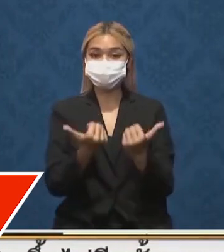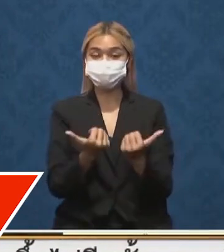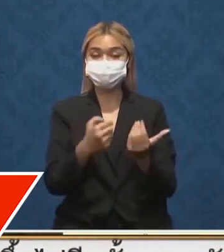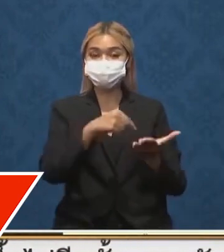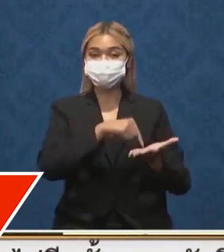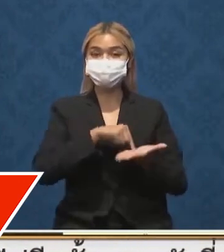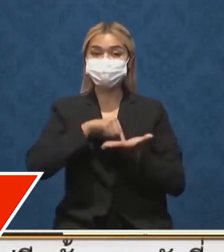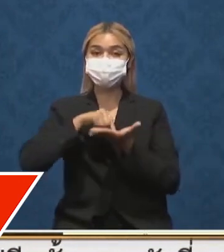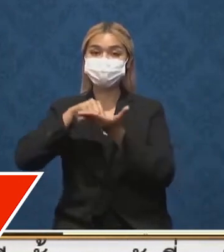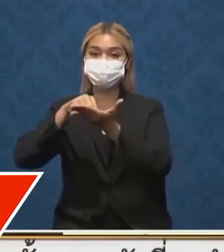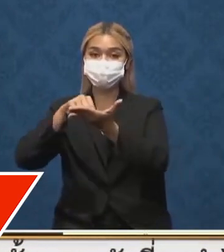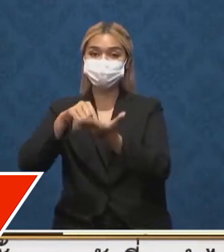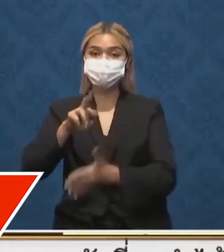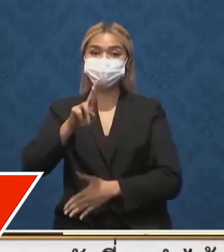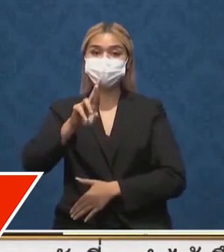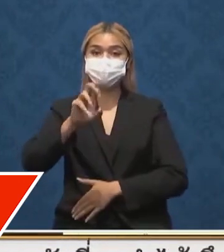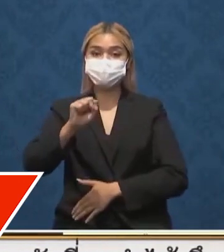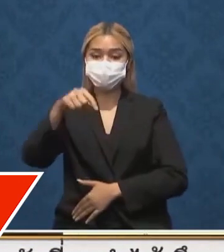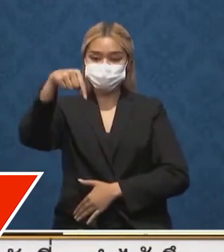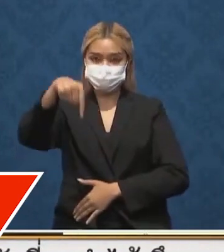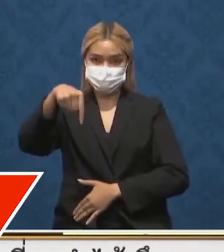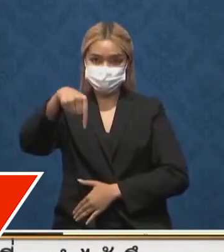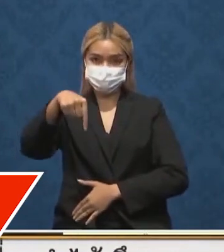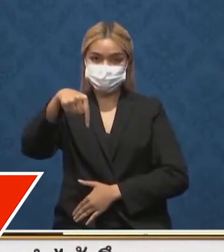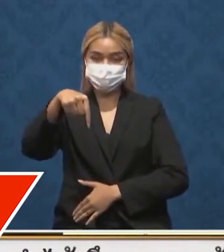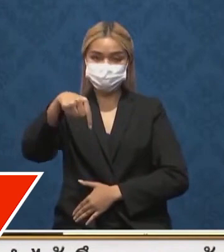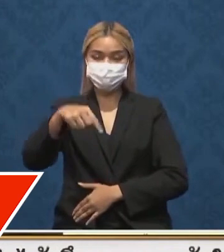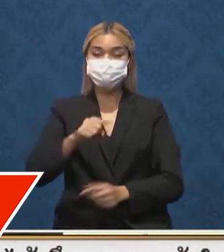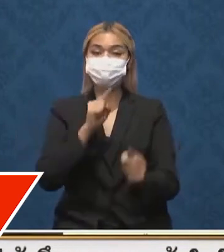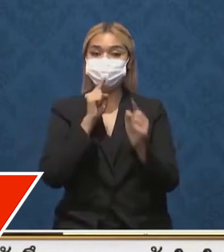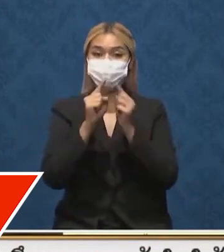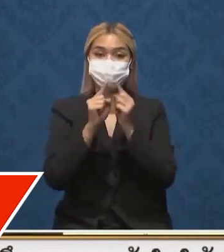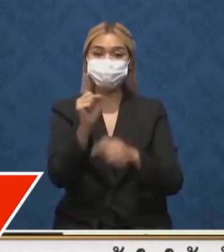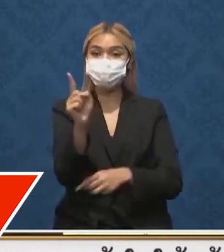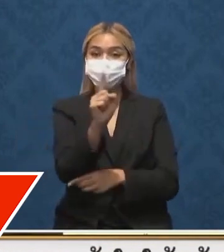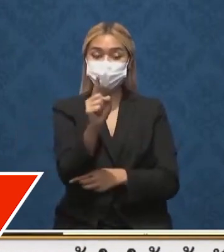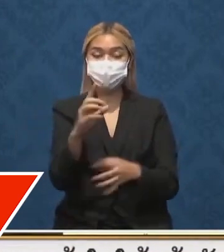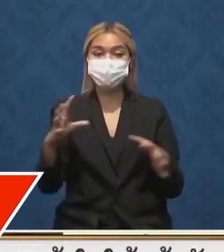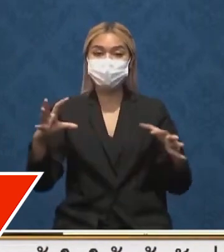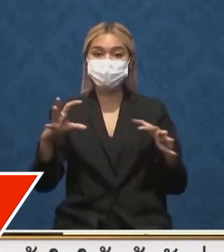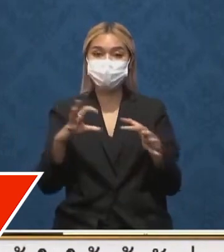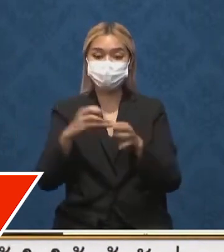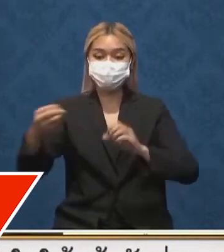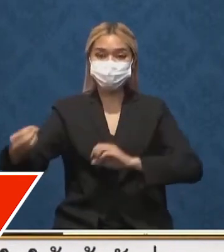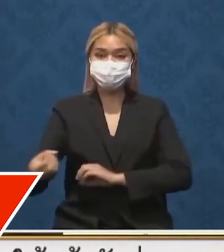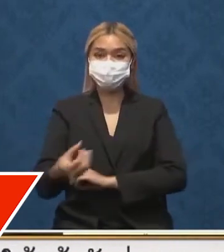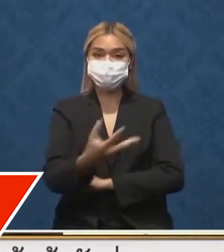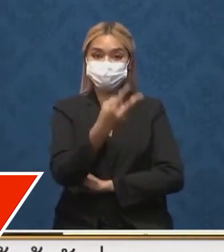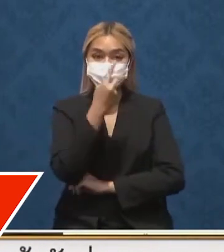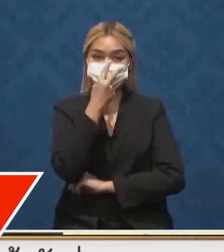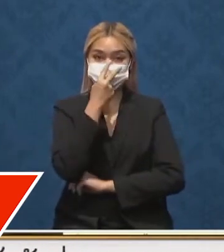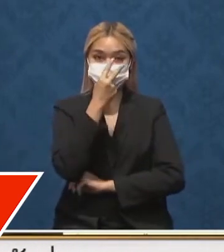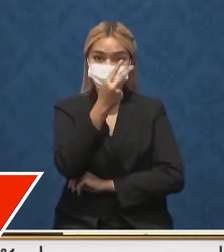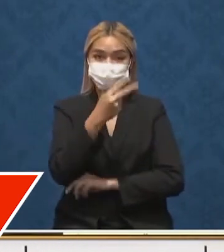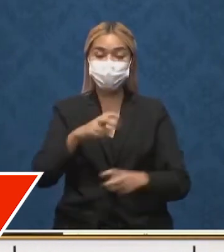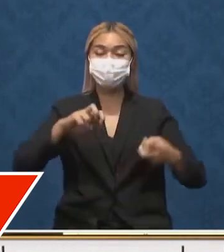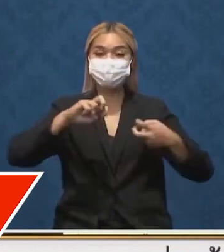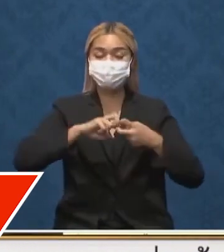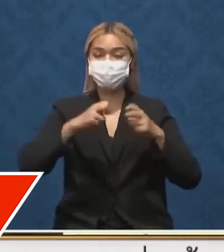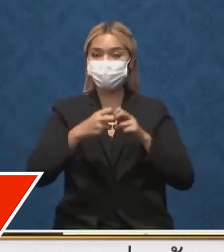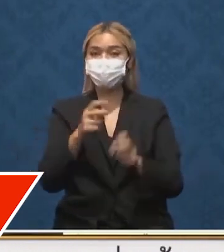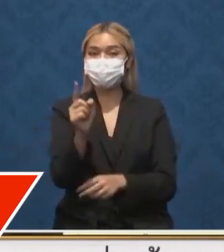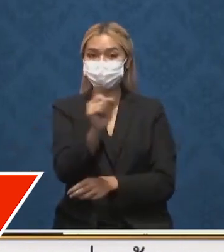สภาต่อที่ประชุมแห่งนี้ให้ได้เห็นได้รับรู้ว่ามันเกิดอะไร